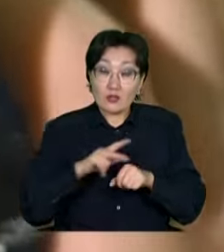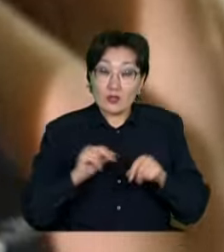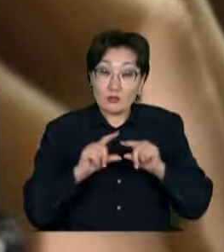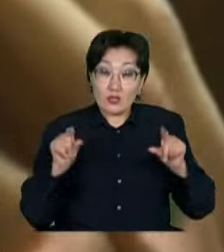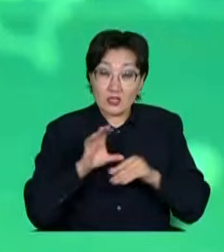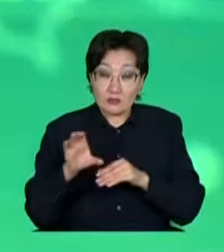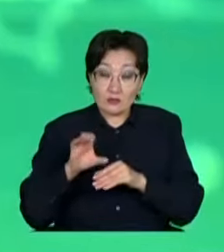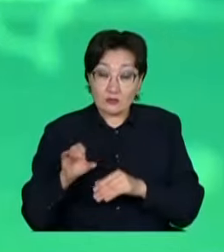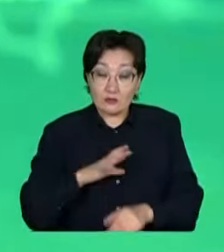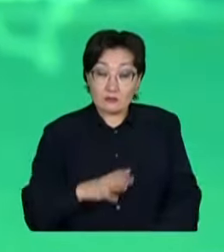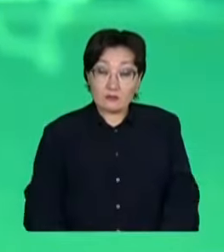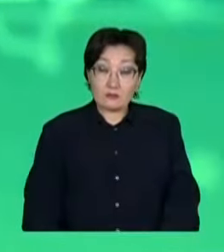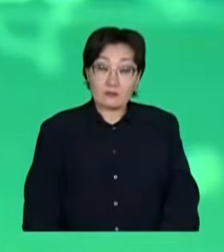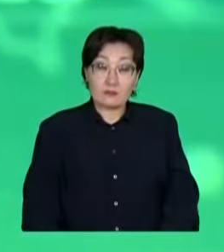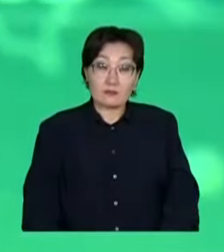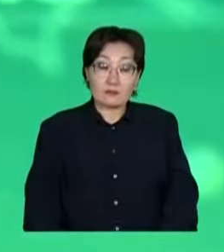жолданды.